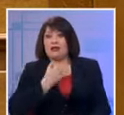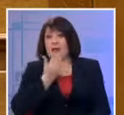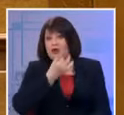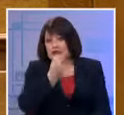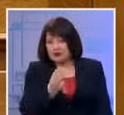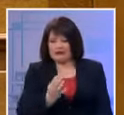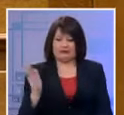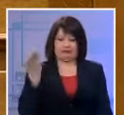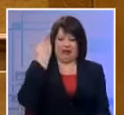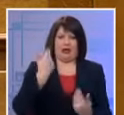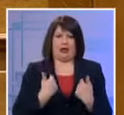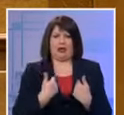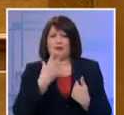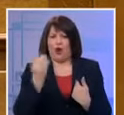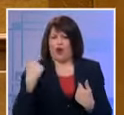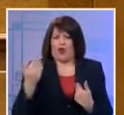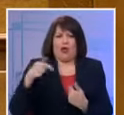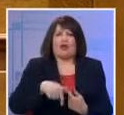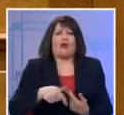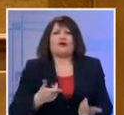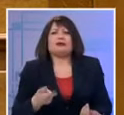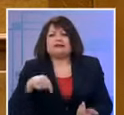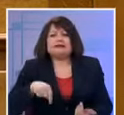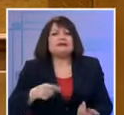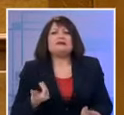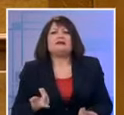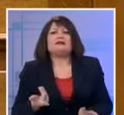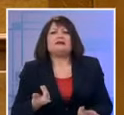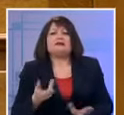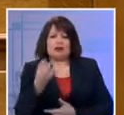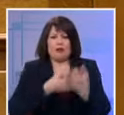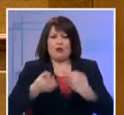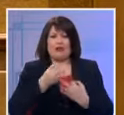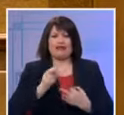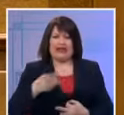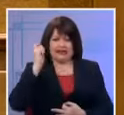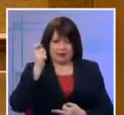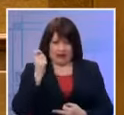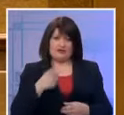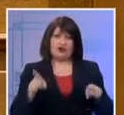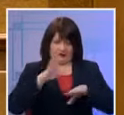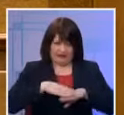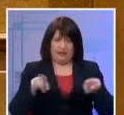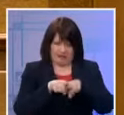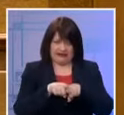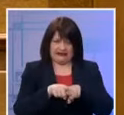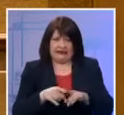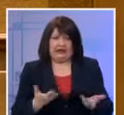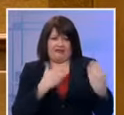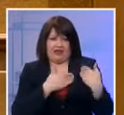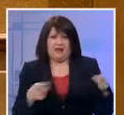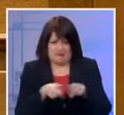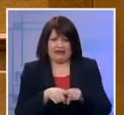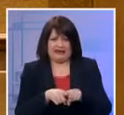μας. Αλλά γιατί μας καλέσατε σήμερα εδώ? Για να καταστήσετε την αντιπολίτευση συνυπεύθυνη για μια